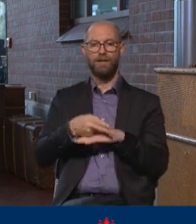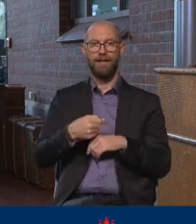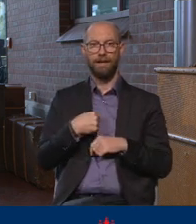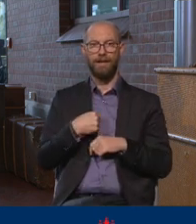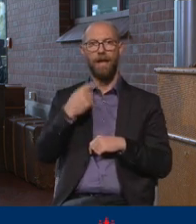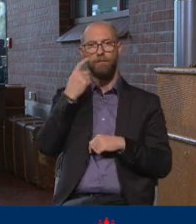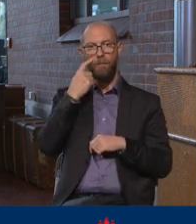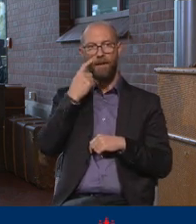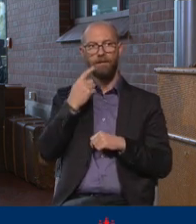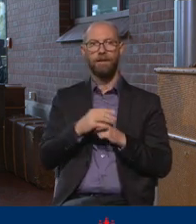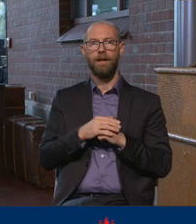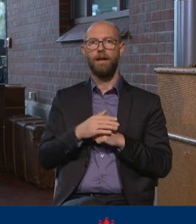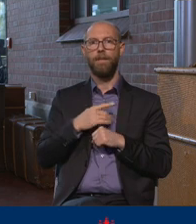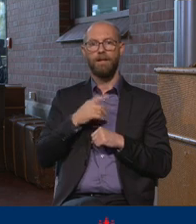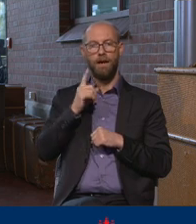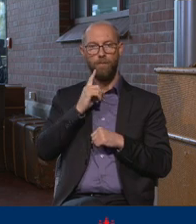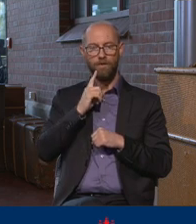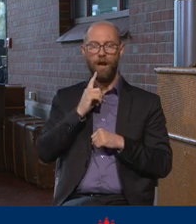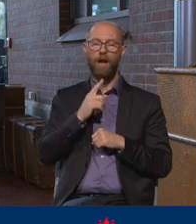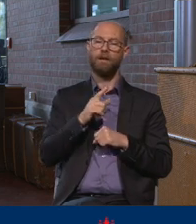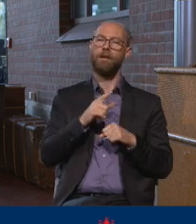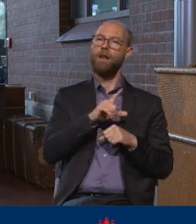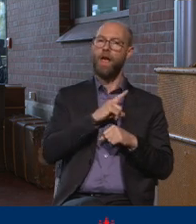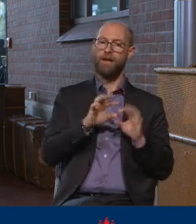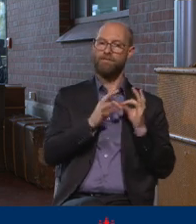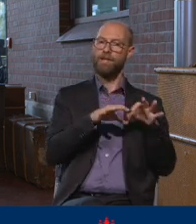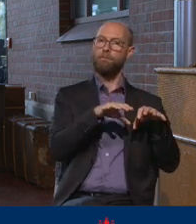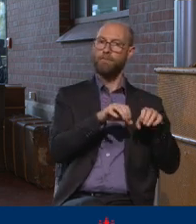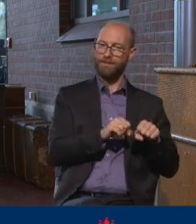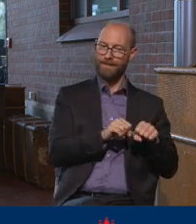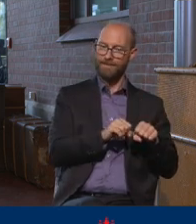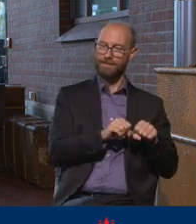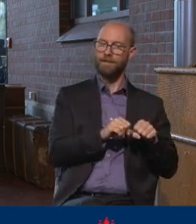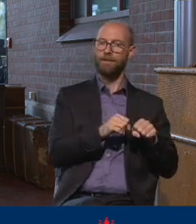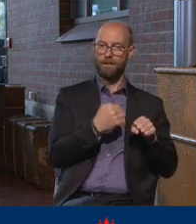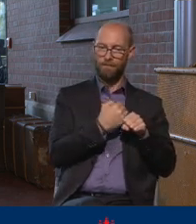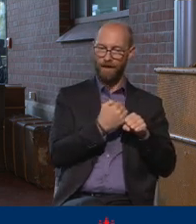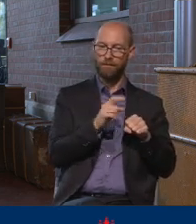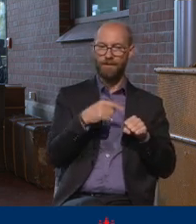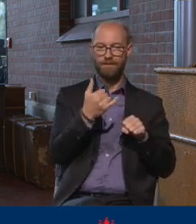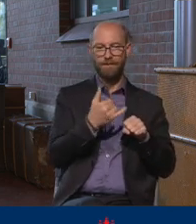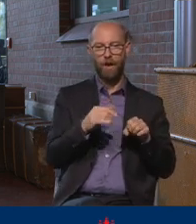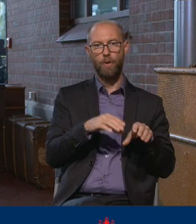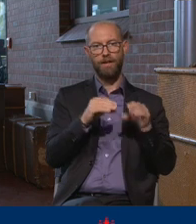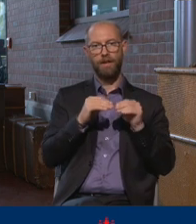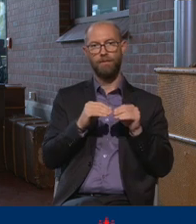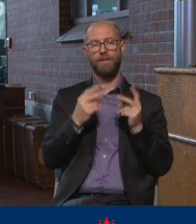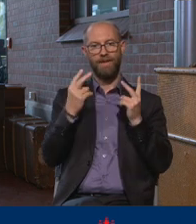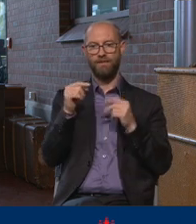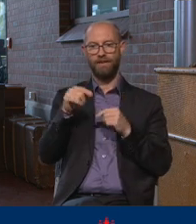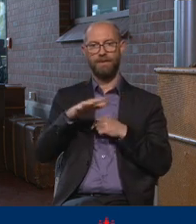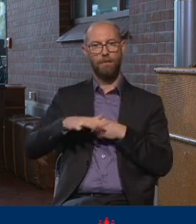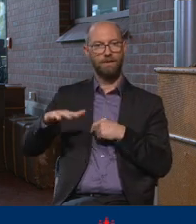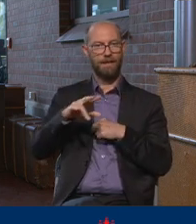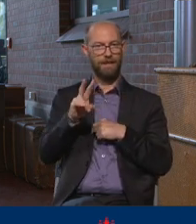besitz meiner mutter langjährig im familienbesitz möchte die übernehmen im nächsten jahr insofern sehr wichtig was in zukunft passiert auf der